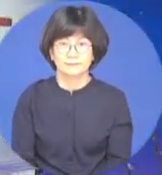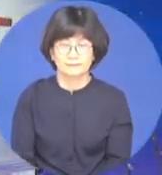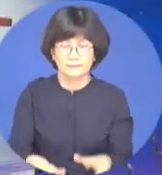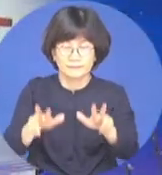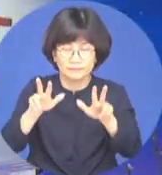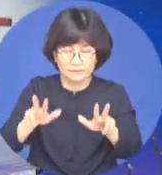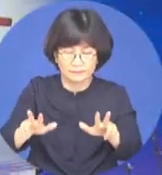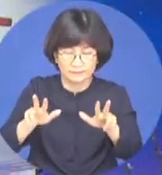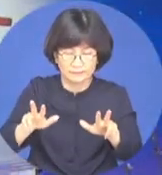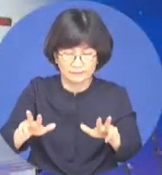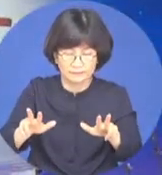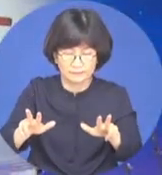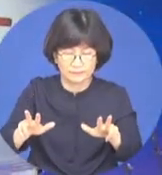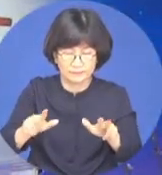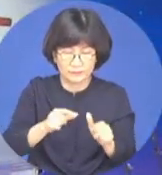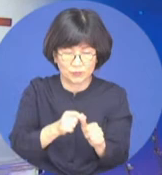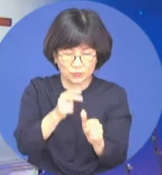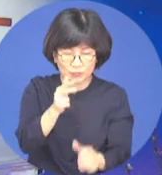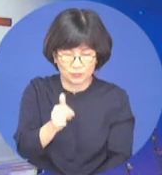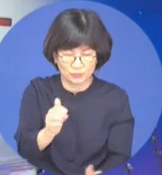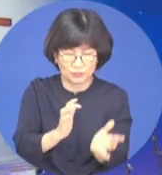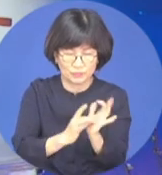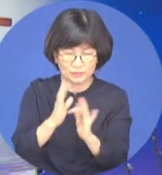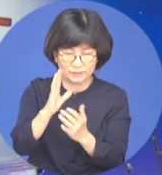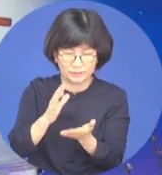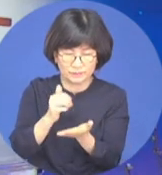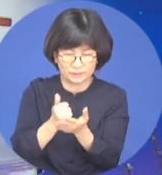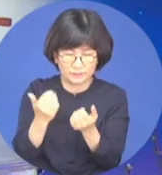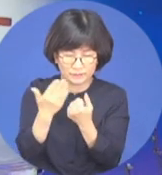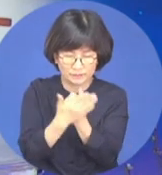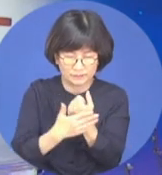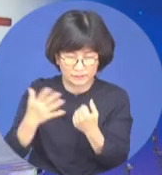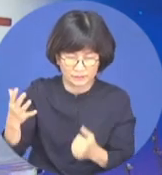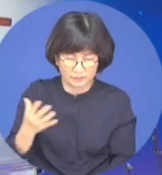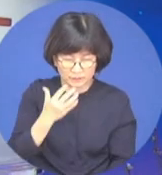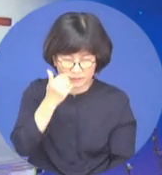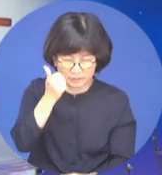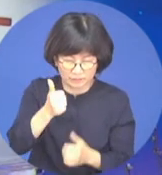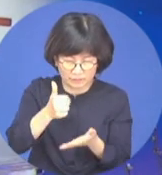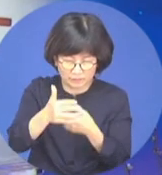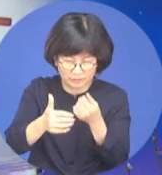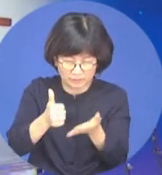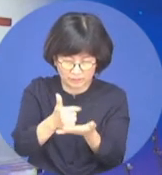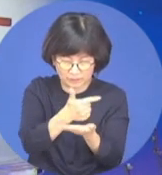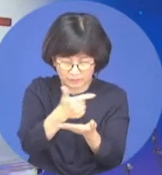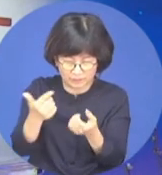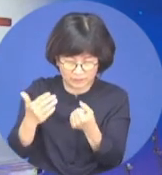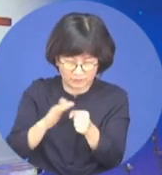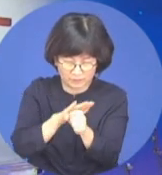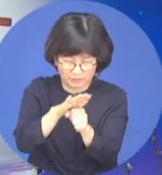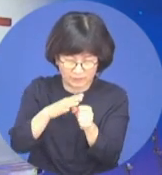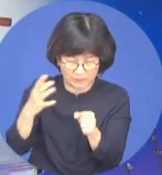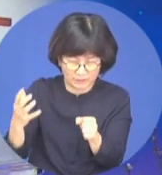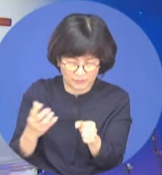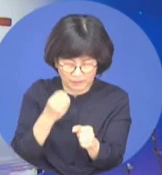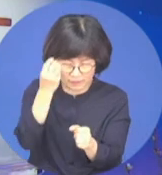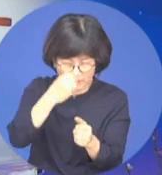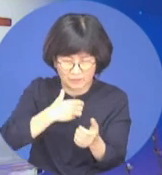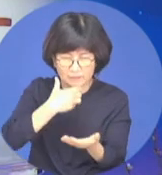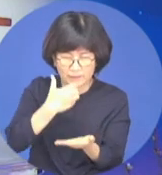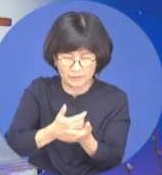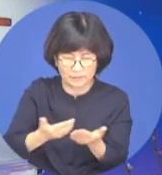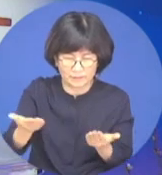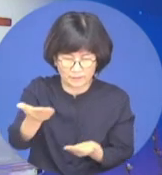지금은 우리 구주 예수 그리스도의 은혜와 성부 하나님의 그 크신 사랑과 성령님의 감동감화 인도 교통하심의